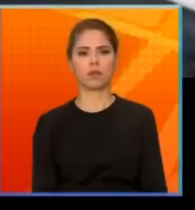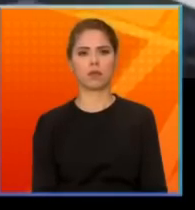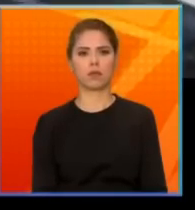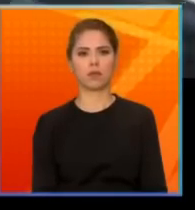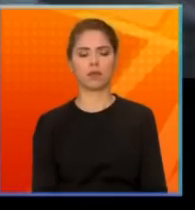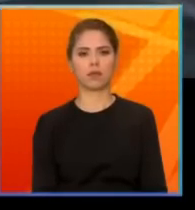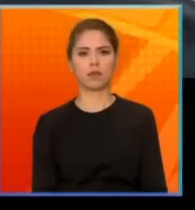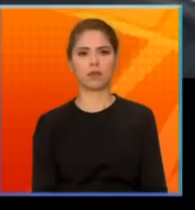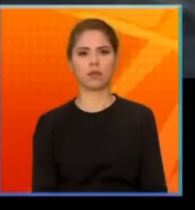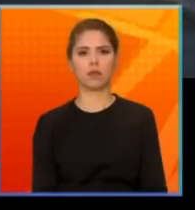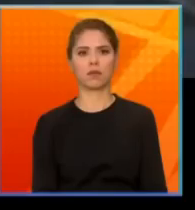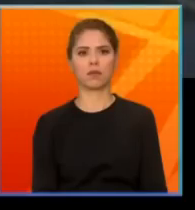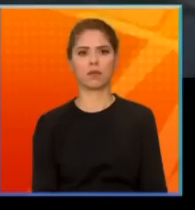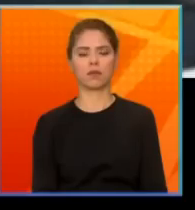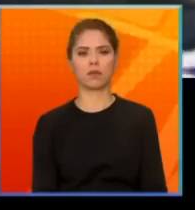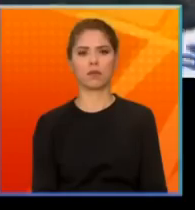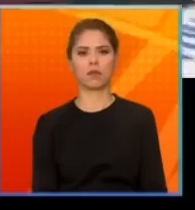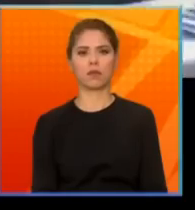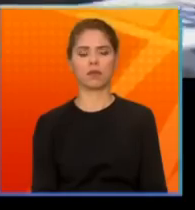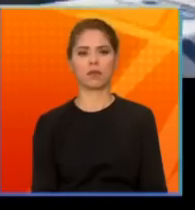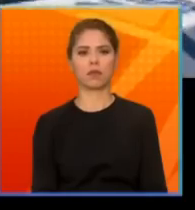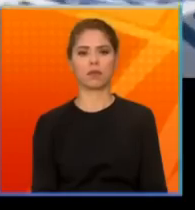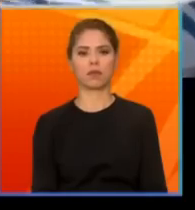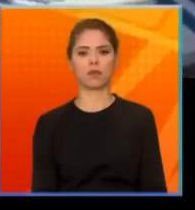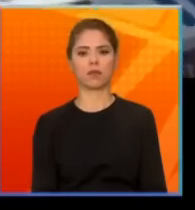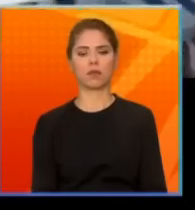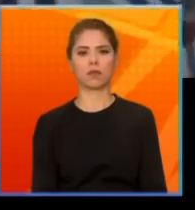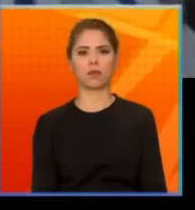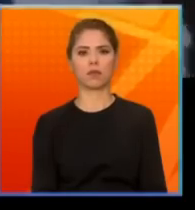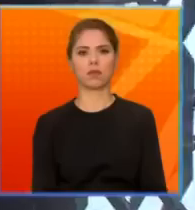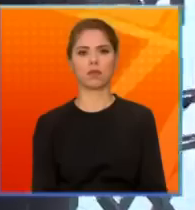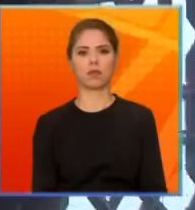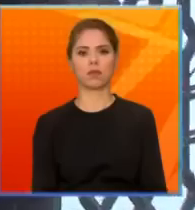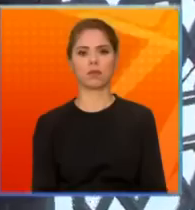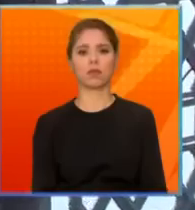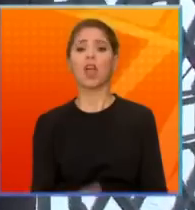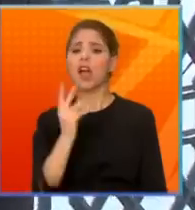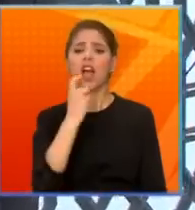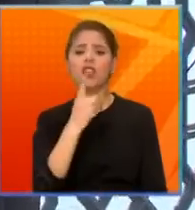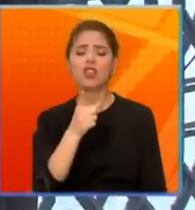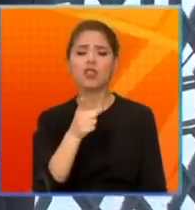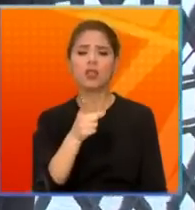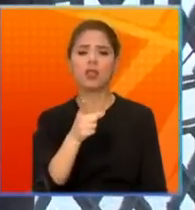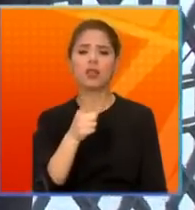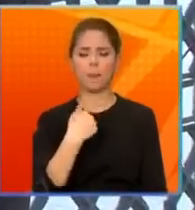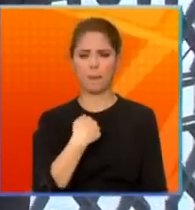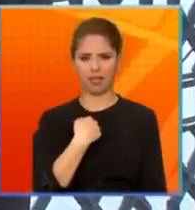sevdiklerinizin sağlığı için hayati derecede önemlidir. Lütfen zaruri olmadıkça sokağa çıkmayalım. Kaç yaşındasınız?